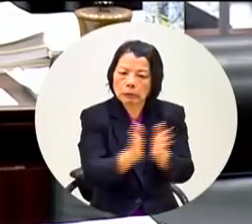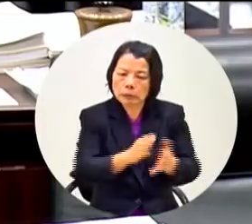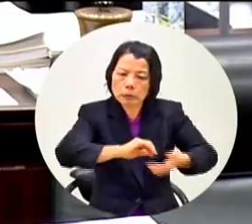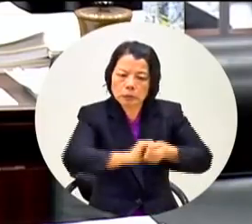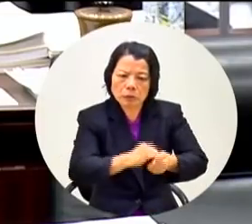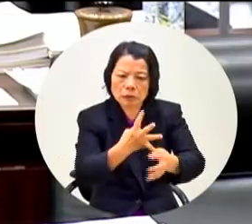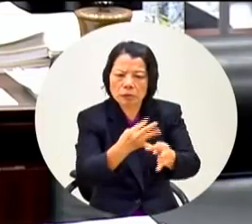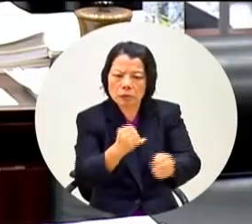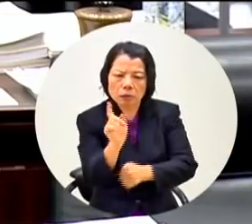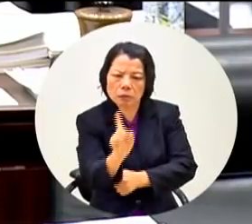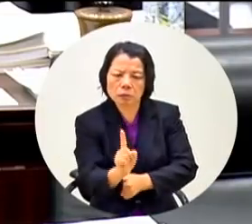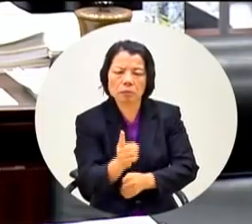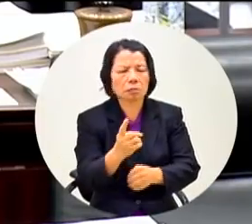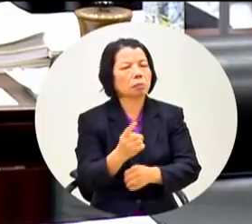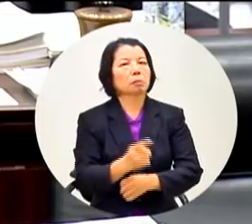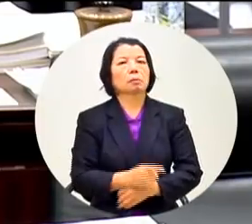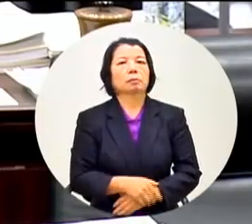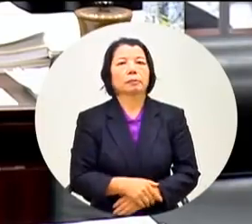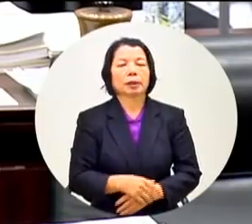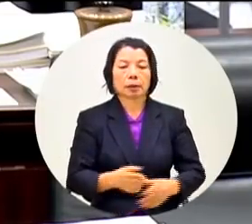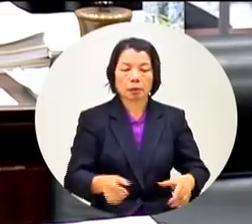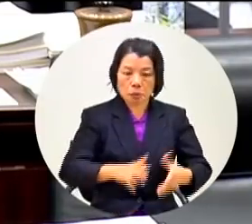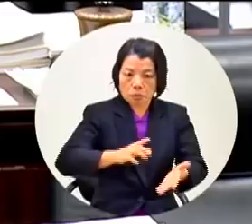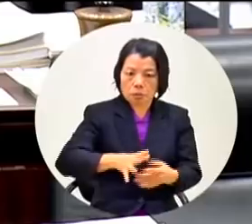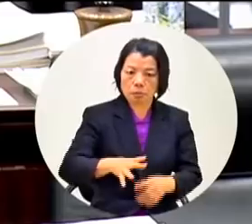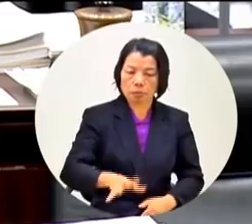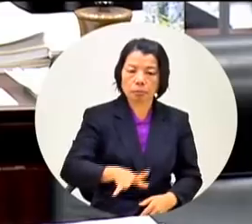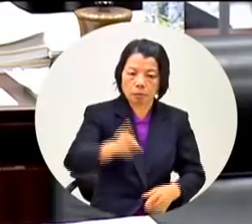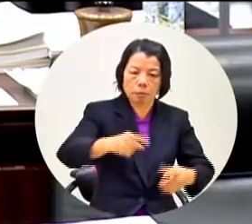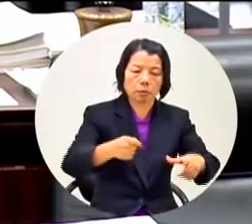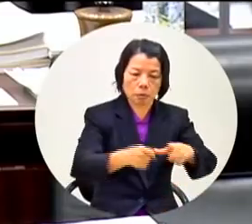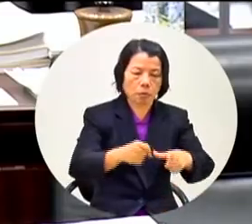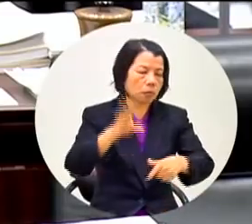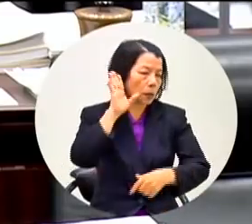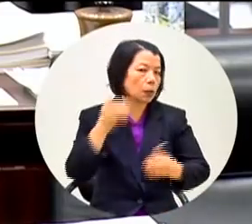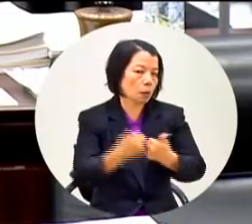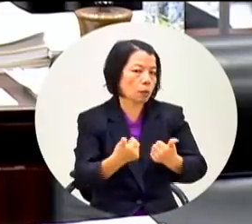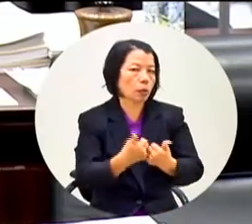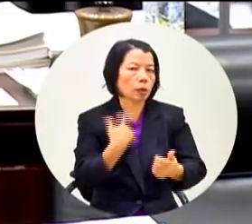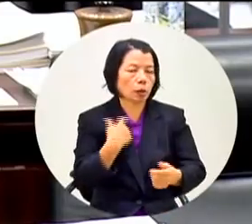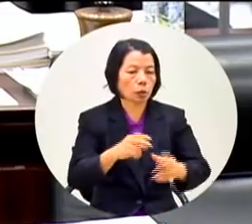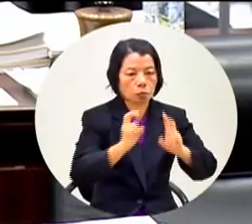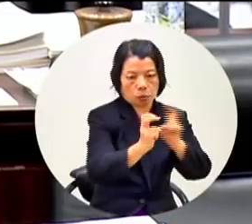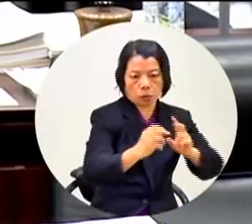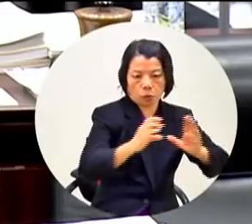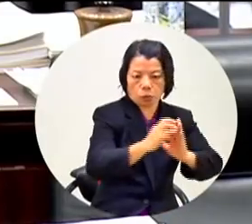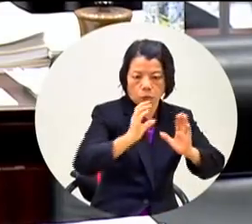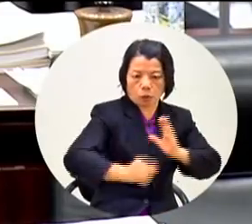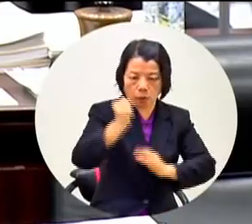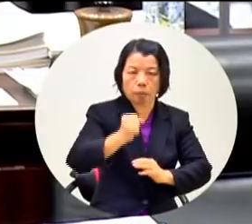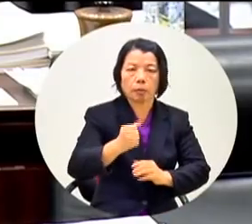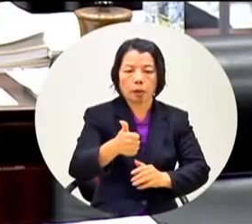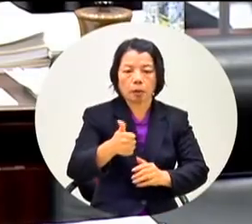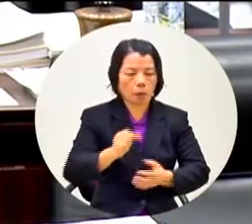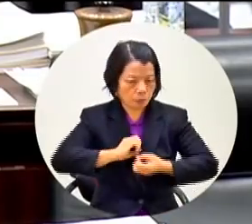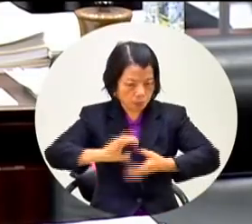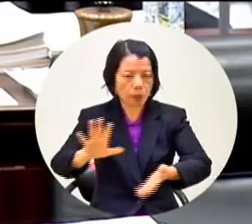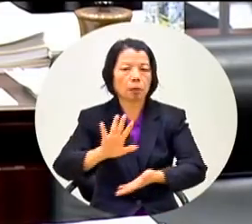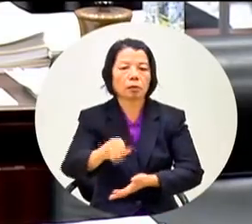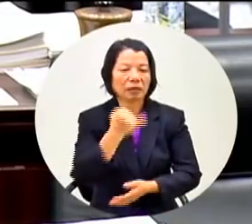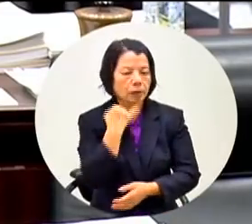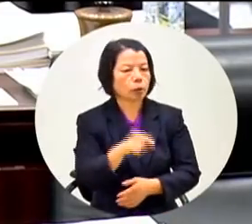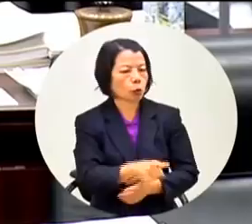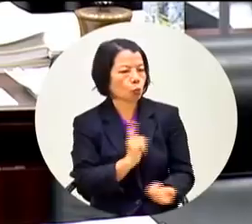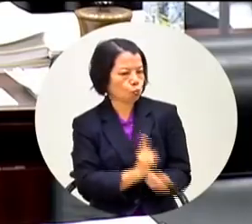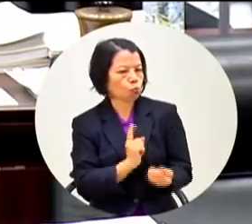一次公听会我有去，我看到捷运局提出来的这一些报告里面其实很可惜，我这样子诠释啊，我觉得